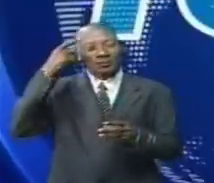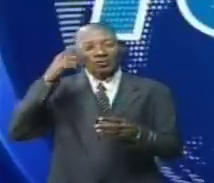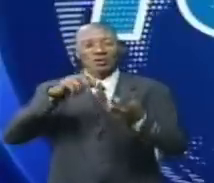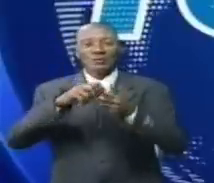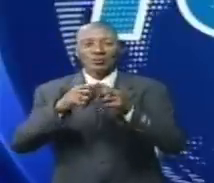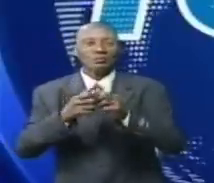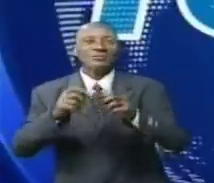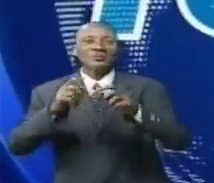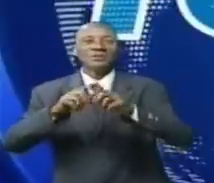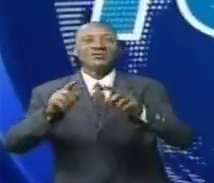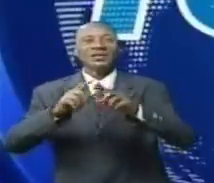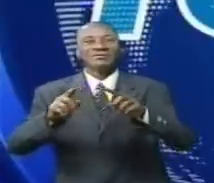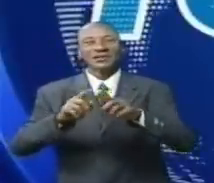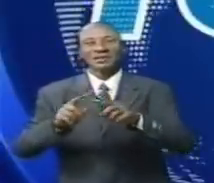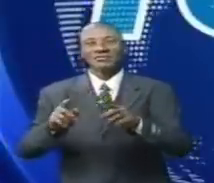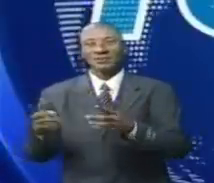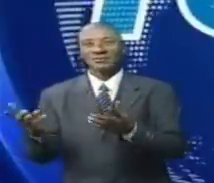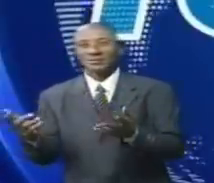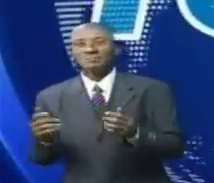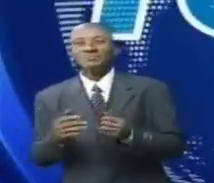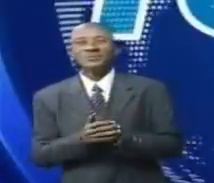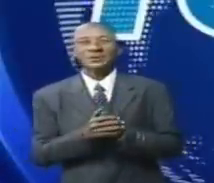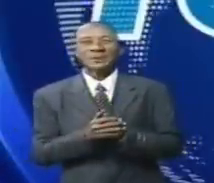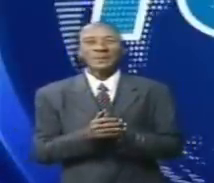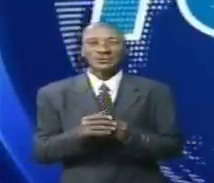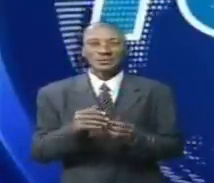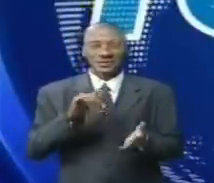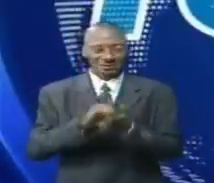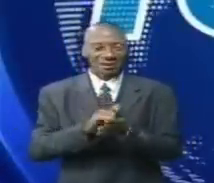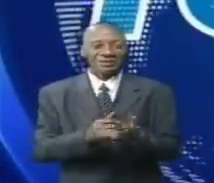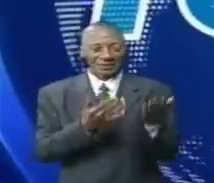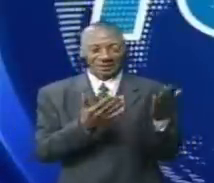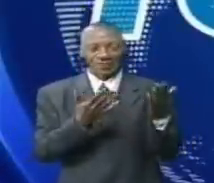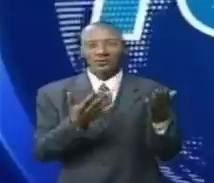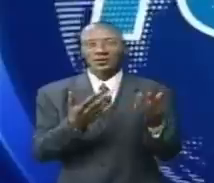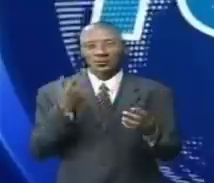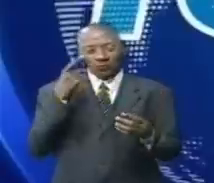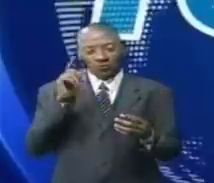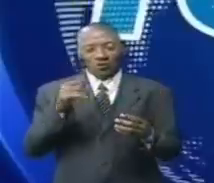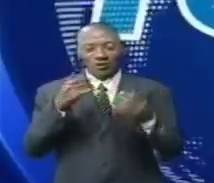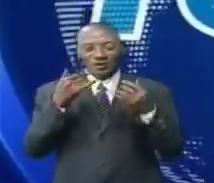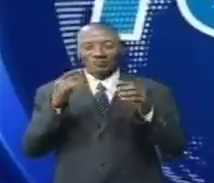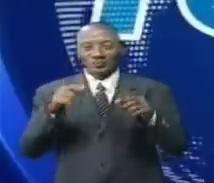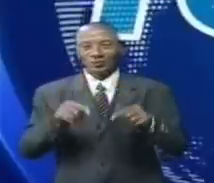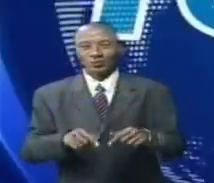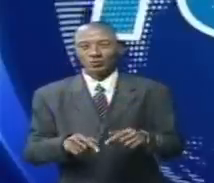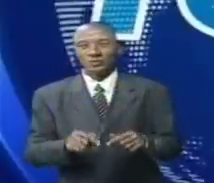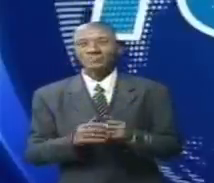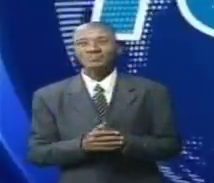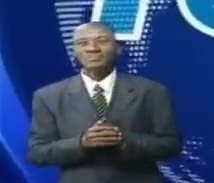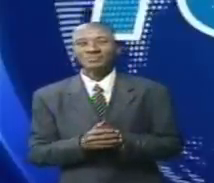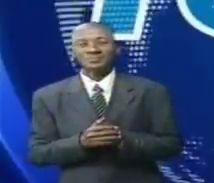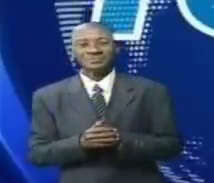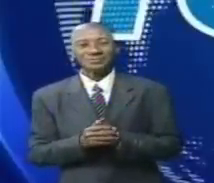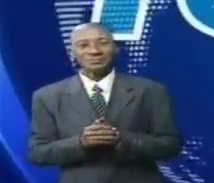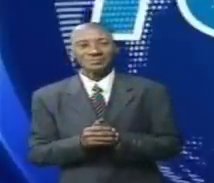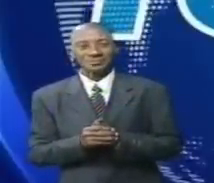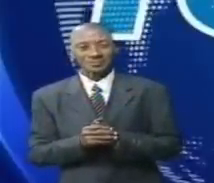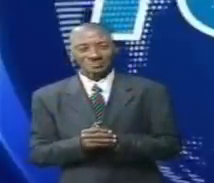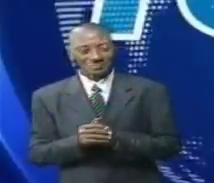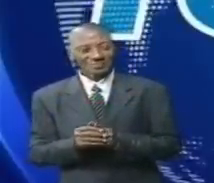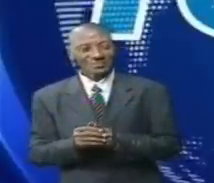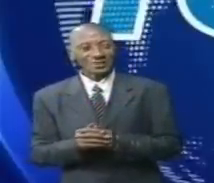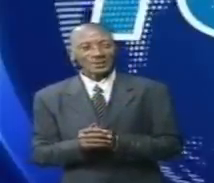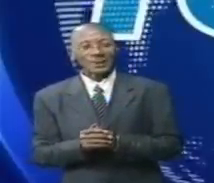presque pas de route, pas d'eau, encore moins de l'électricité en plein 21e siècle. Un récit de notre conseillère Gina Wabiwa suivre